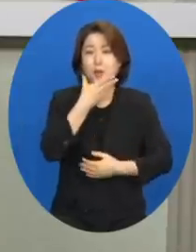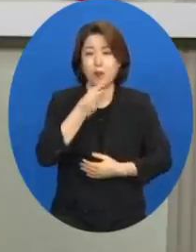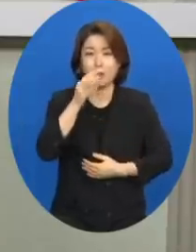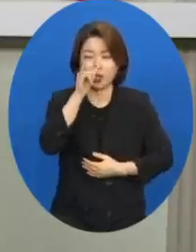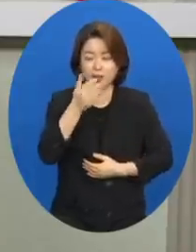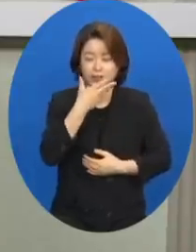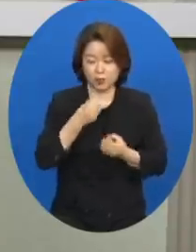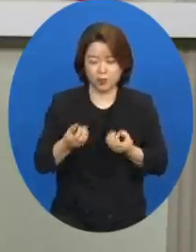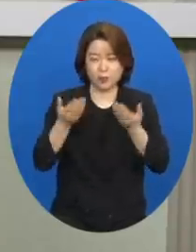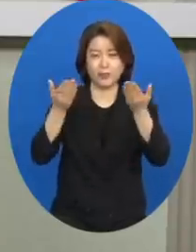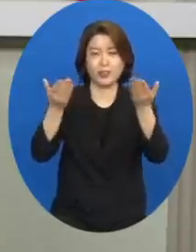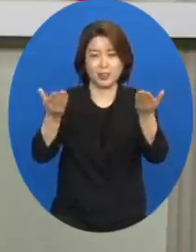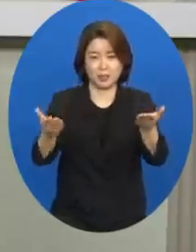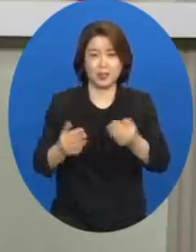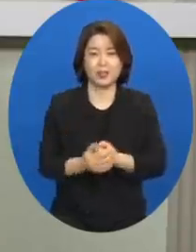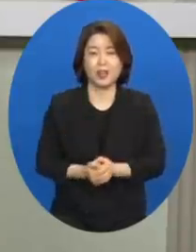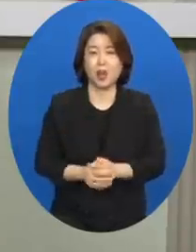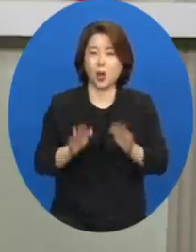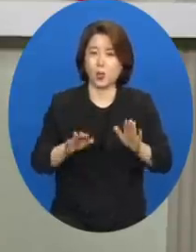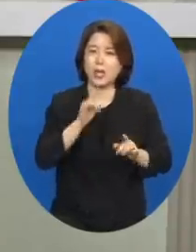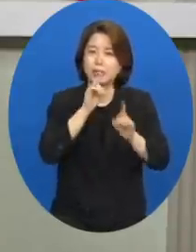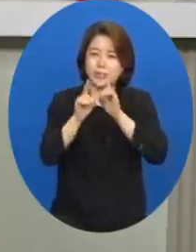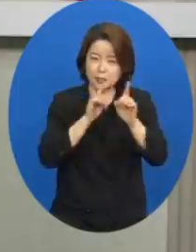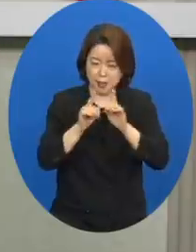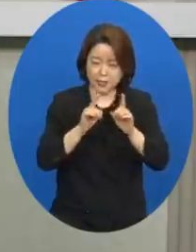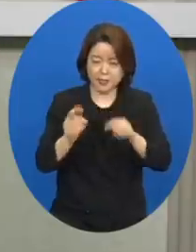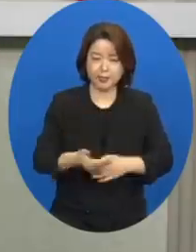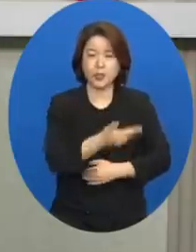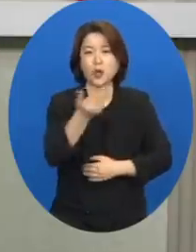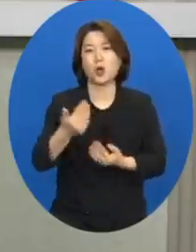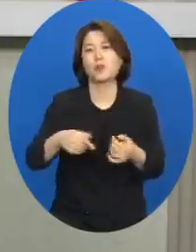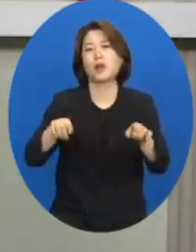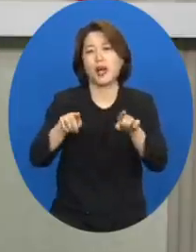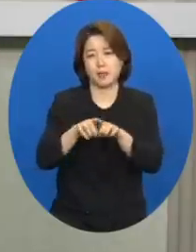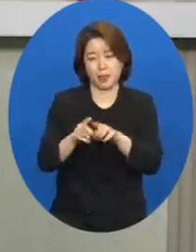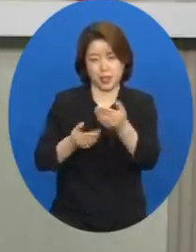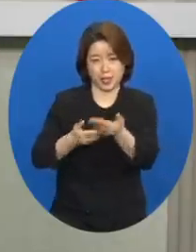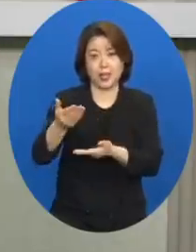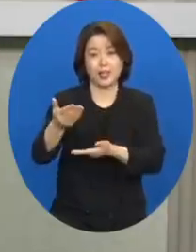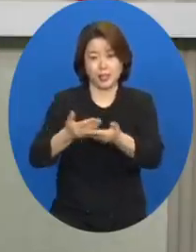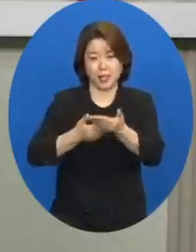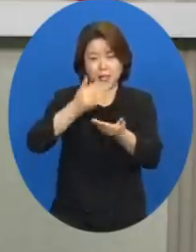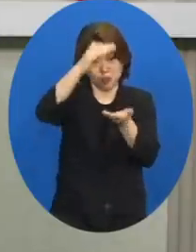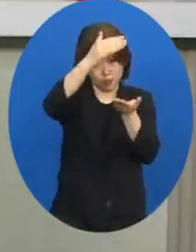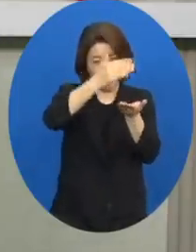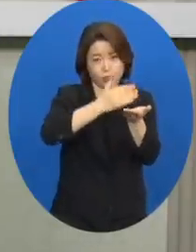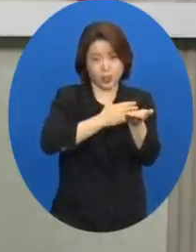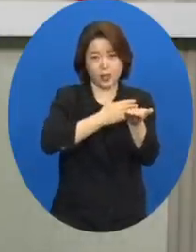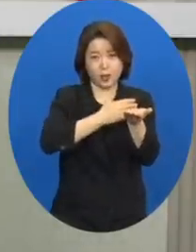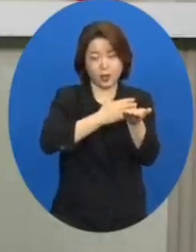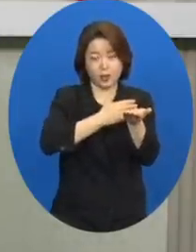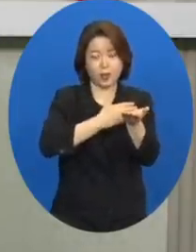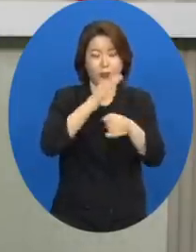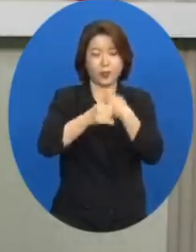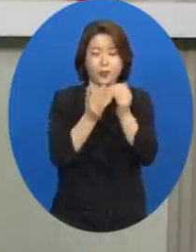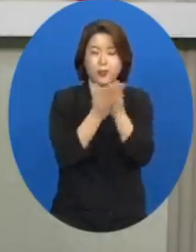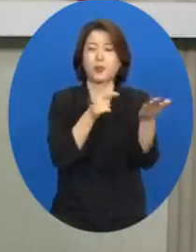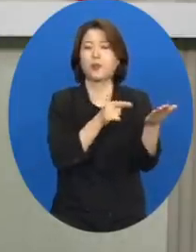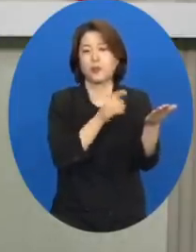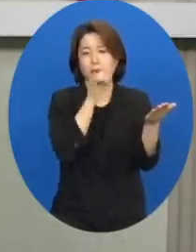축복합니다 오늘은 그 말씀을 여러분들과 함께 나누어 에 대해 그런 본문의